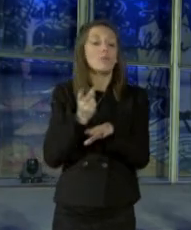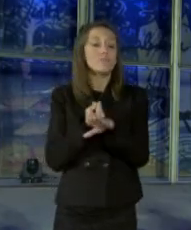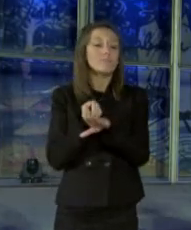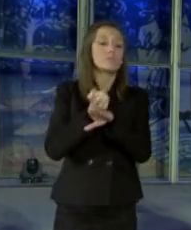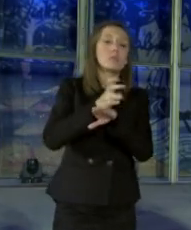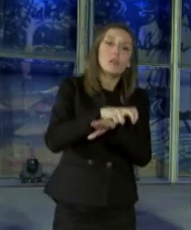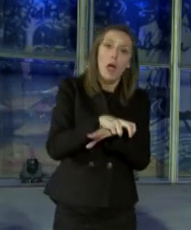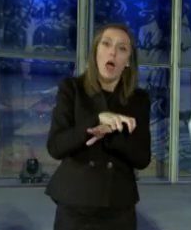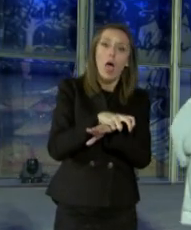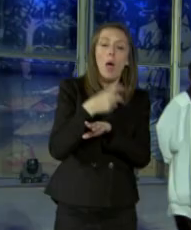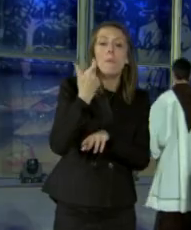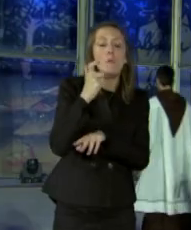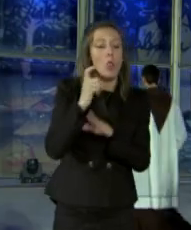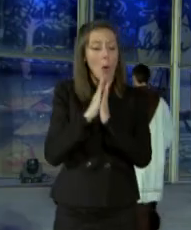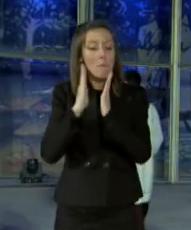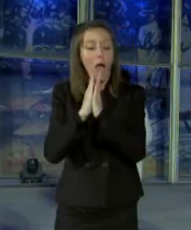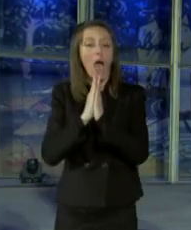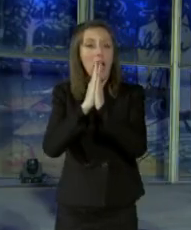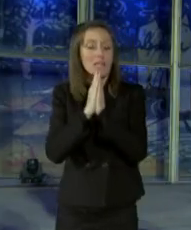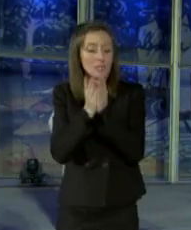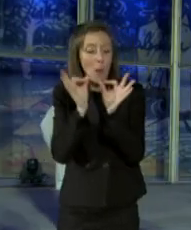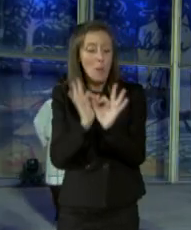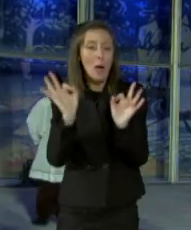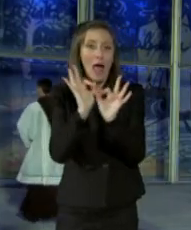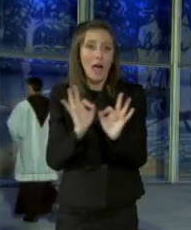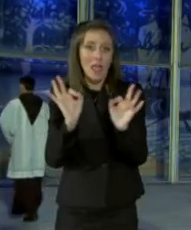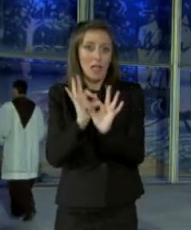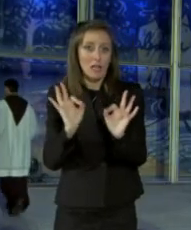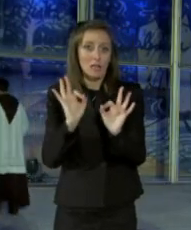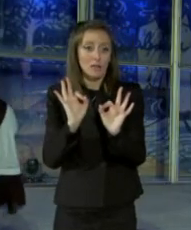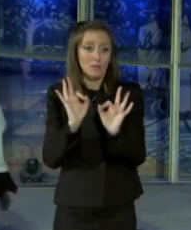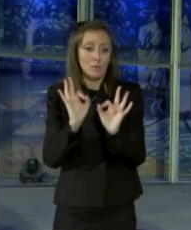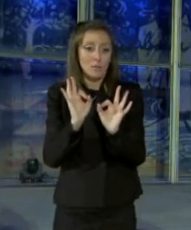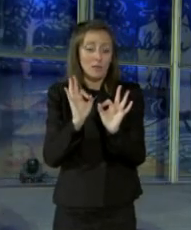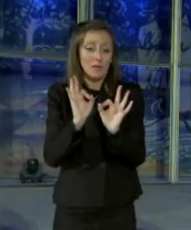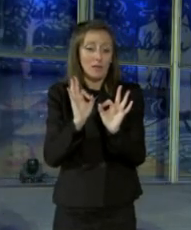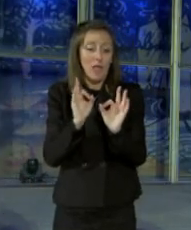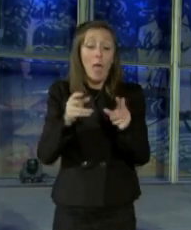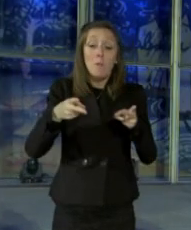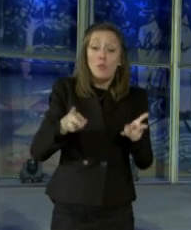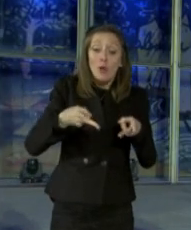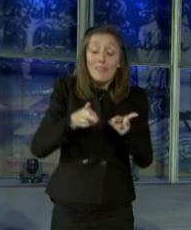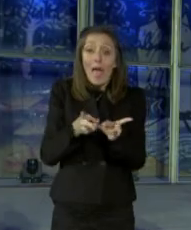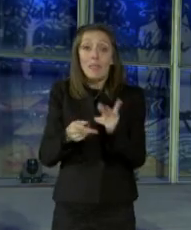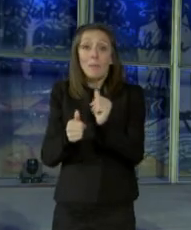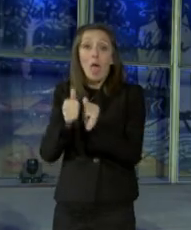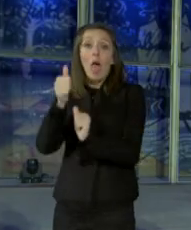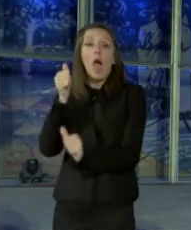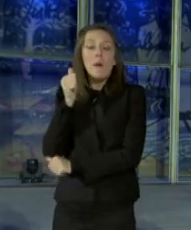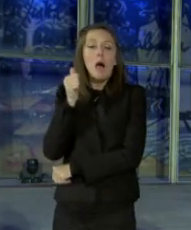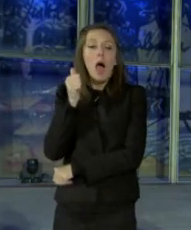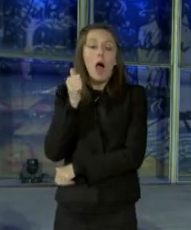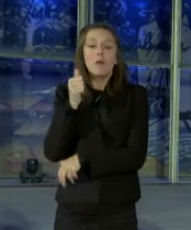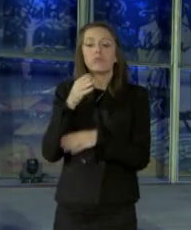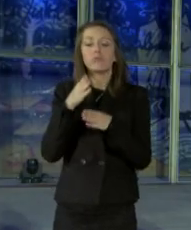per prepararsi alla santa messa e prima di sedersi sulla poltrona soleva fare